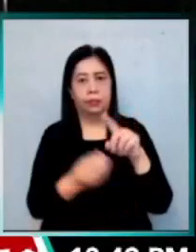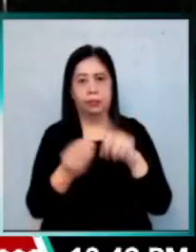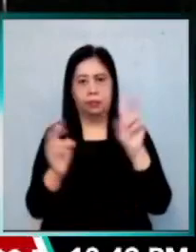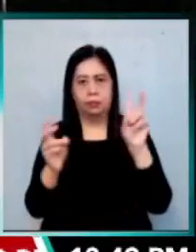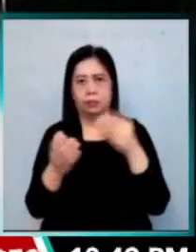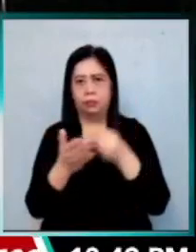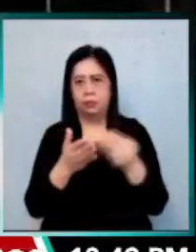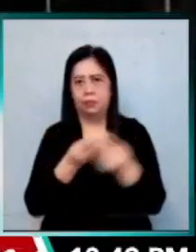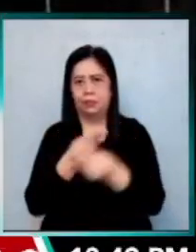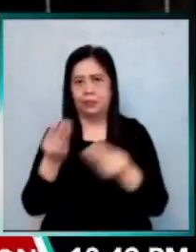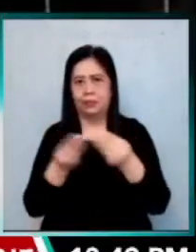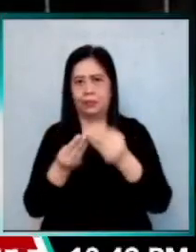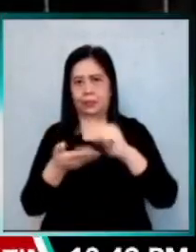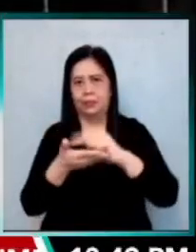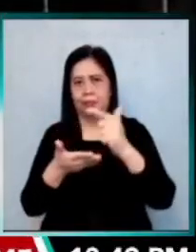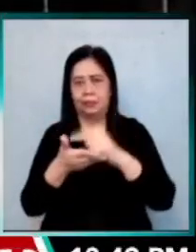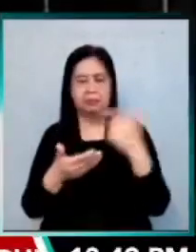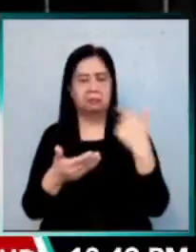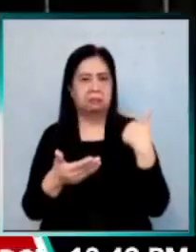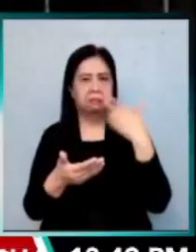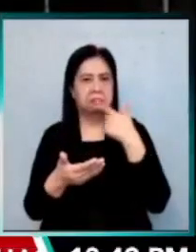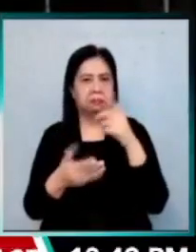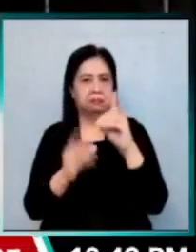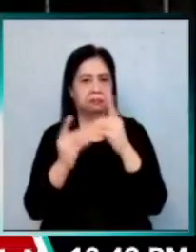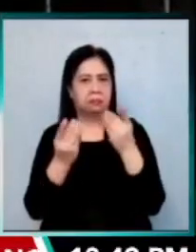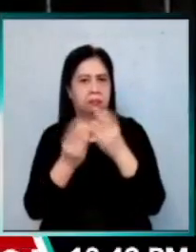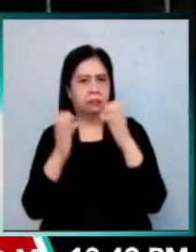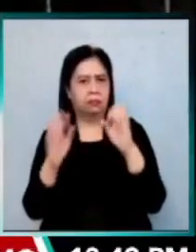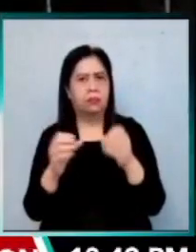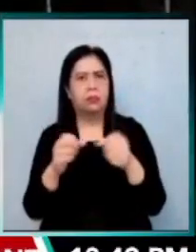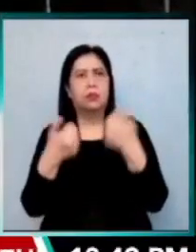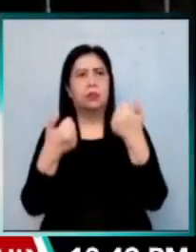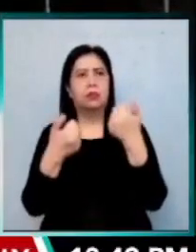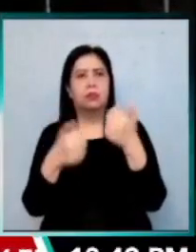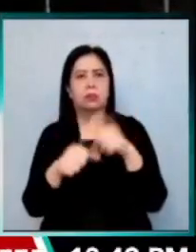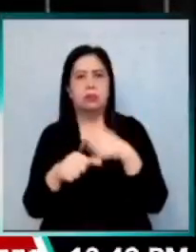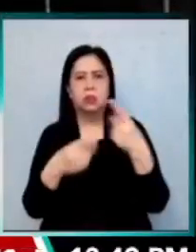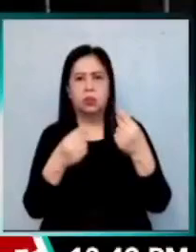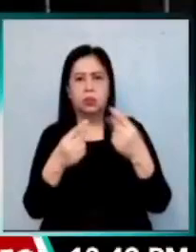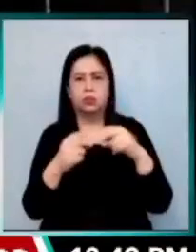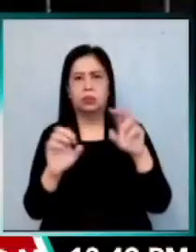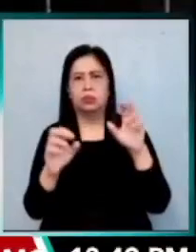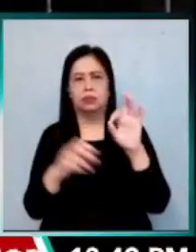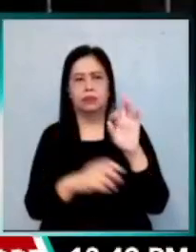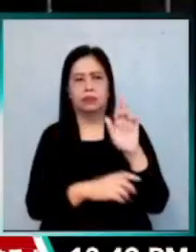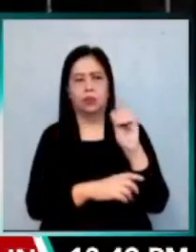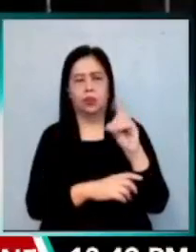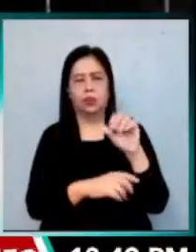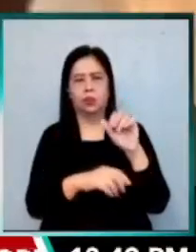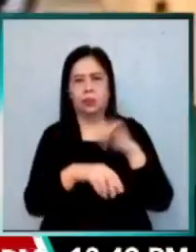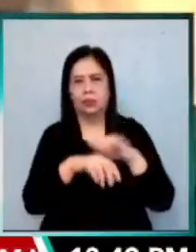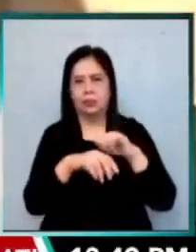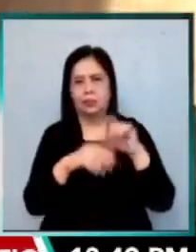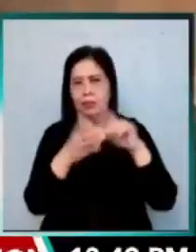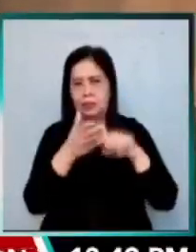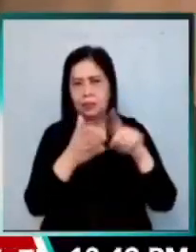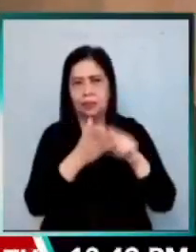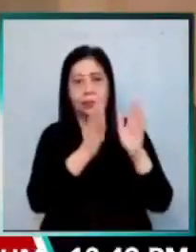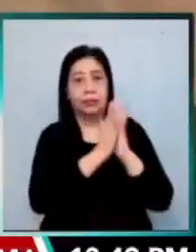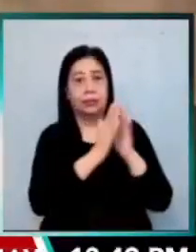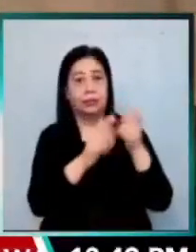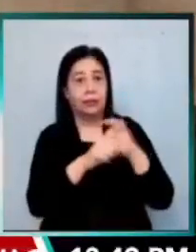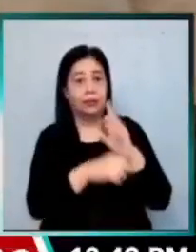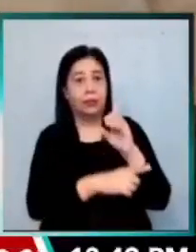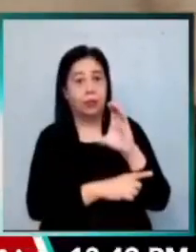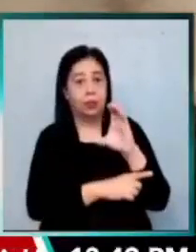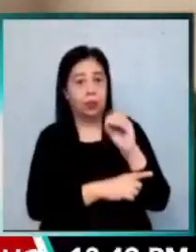transaksyon. Hindi pa masabi ng DepEd kung gaano kahabang isasagawang fraud audit na hiniling nila sa COA. Pero kapag may nakita